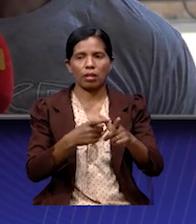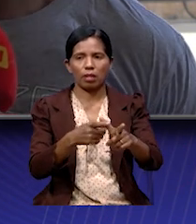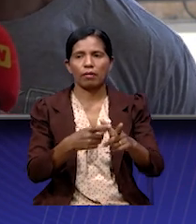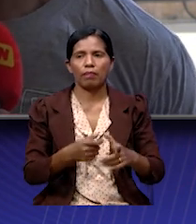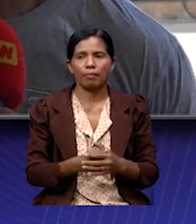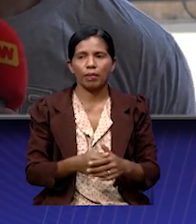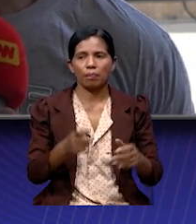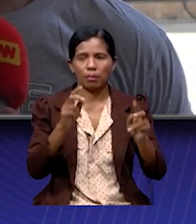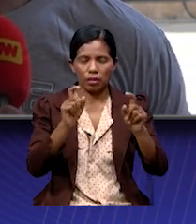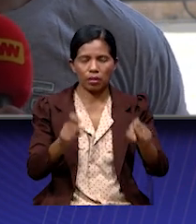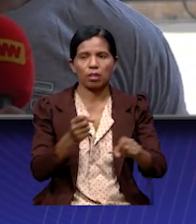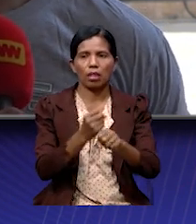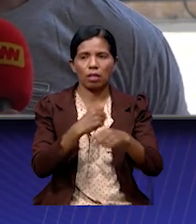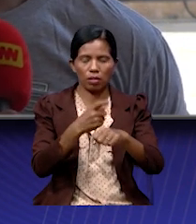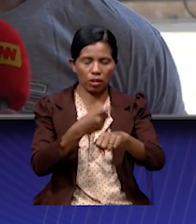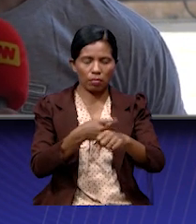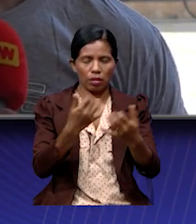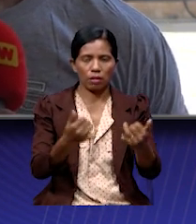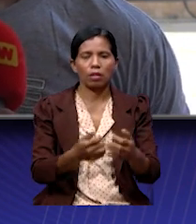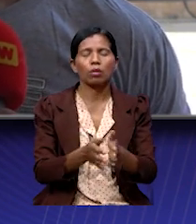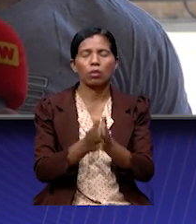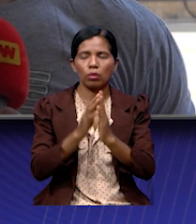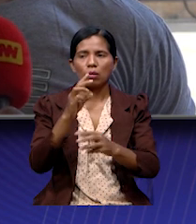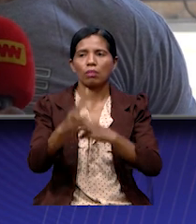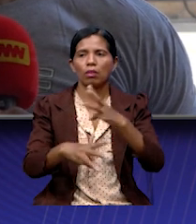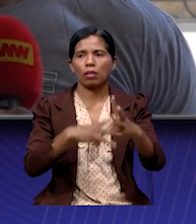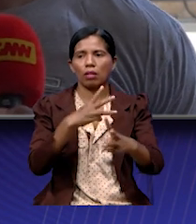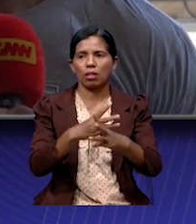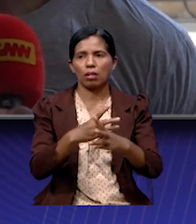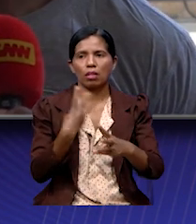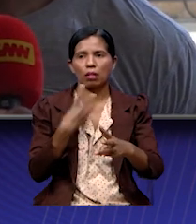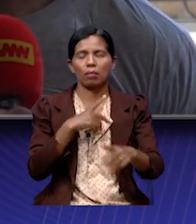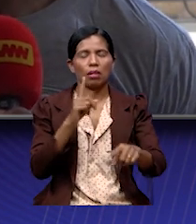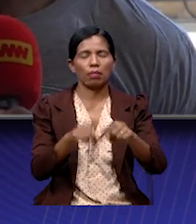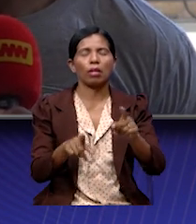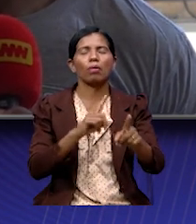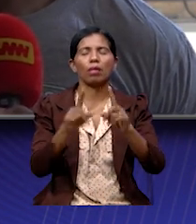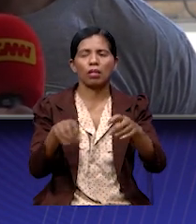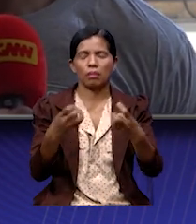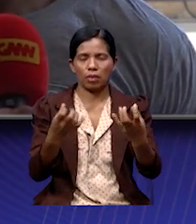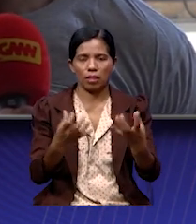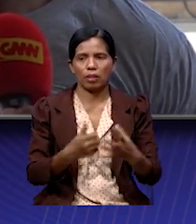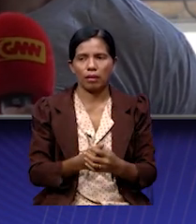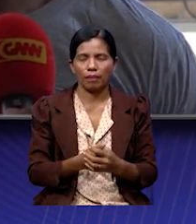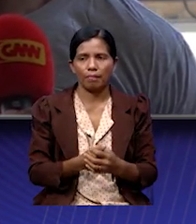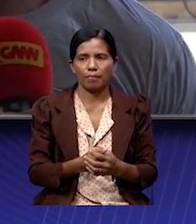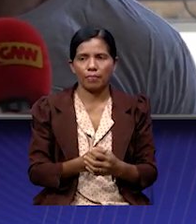ya tempo dah goran. So atu husu ba mundu, oh ne kami lebih kuliah barak mis, si kita husu kar,